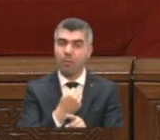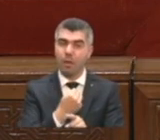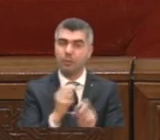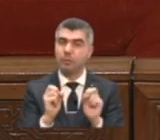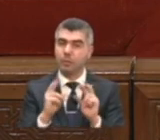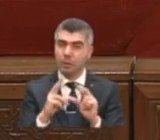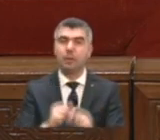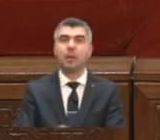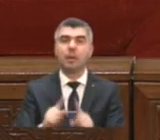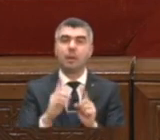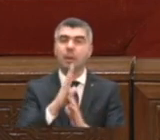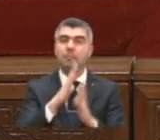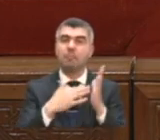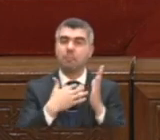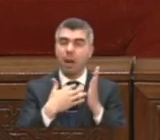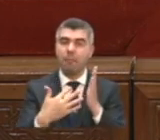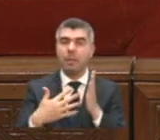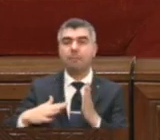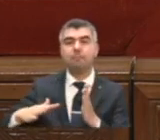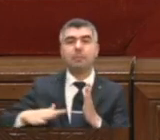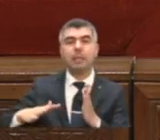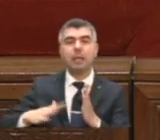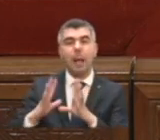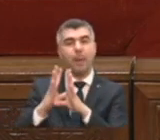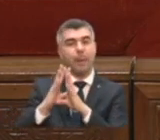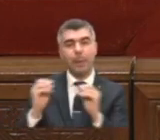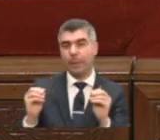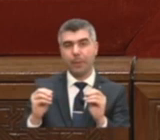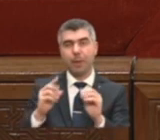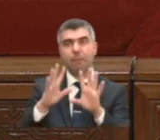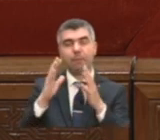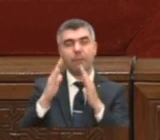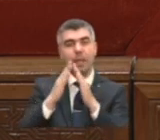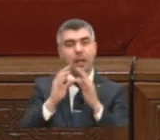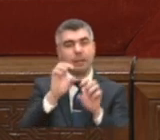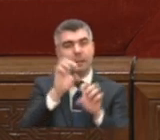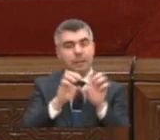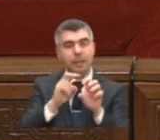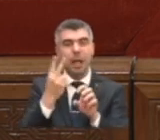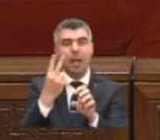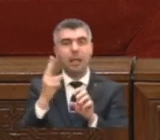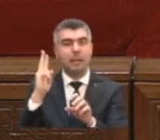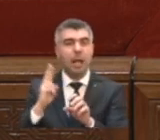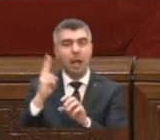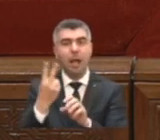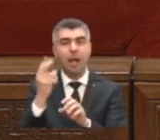تنعتبروا بان هذا برنامج مدن بدون صفيح اللي تعطاتو الانطلاقه في 2004 من الاولويات